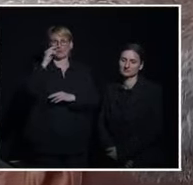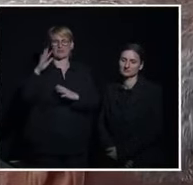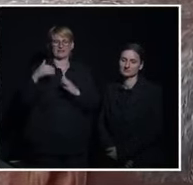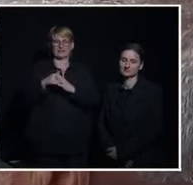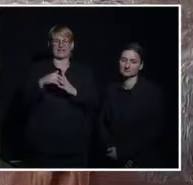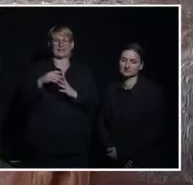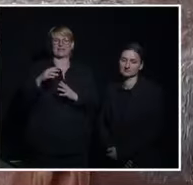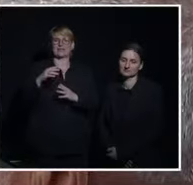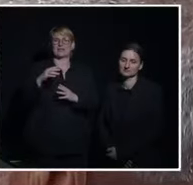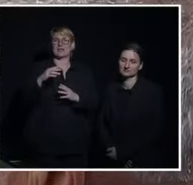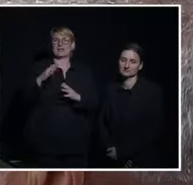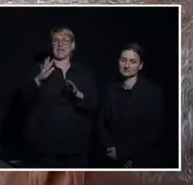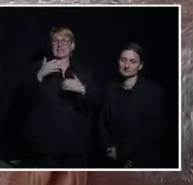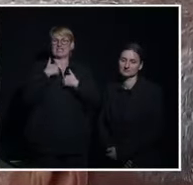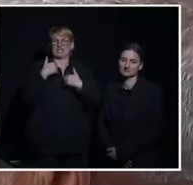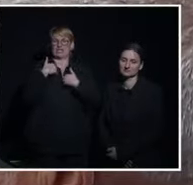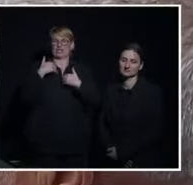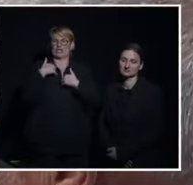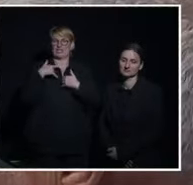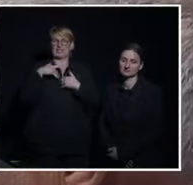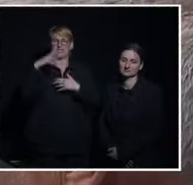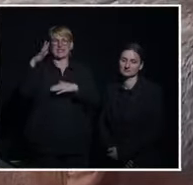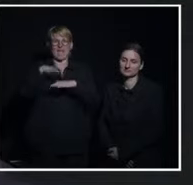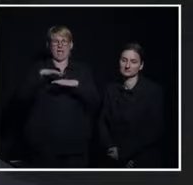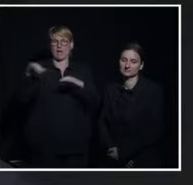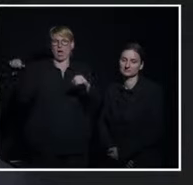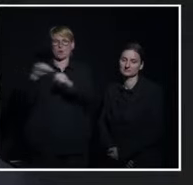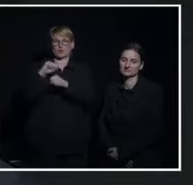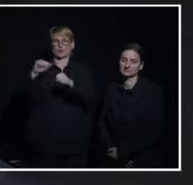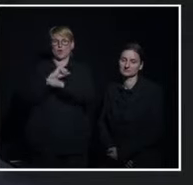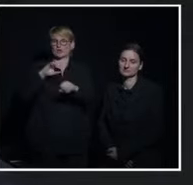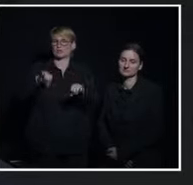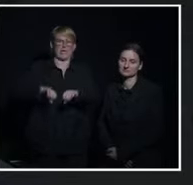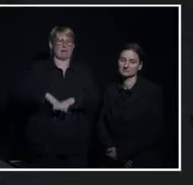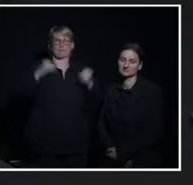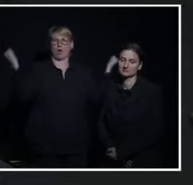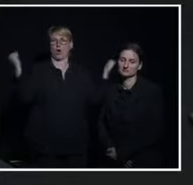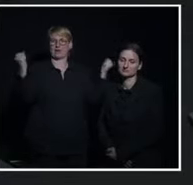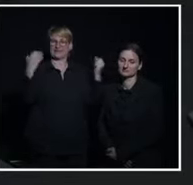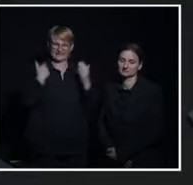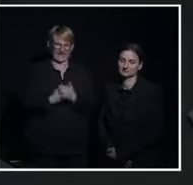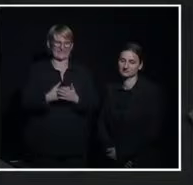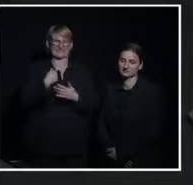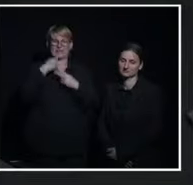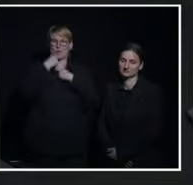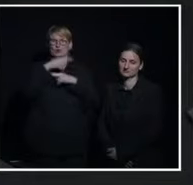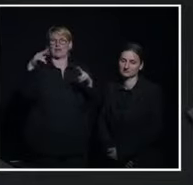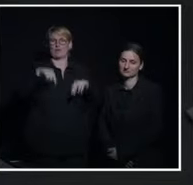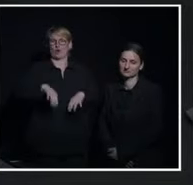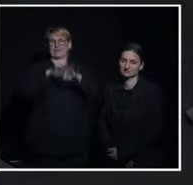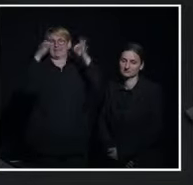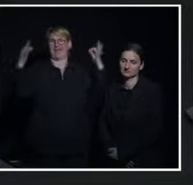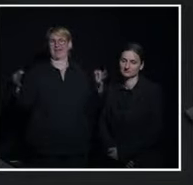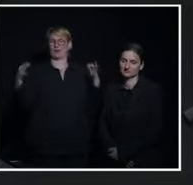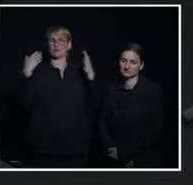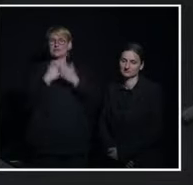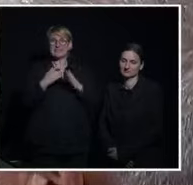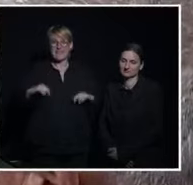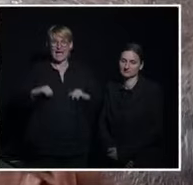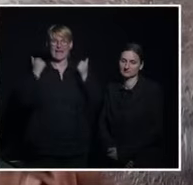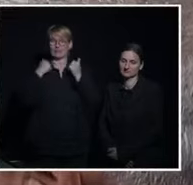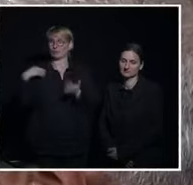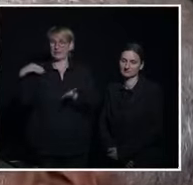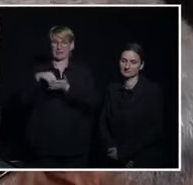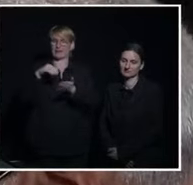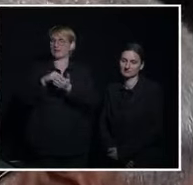narzisstischen Versuch, diese Namen auszulöschen, gebrochen. Das ist die Botschaft des heutigen Tages. Und das erlebt zu haben und dabei zu